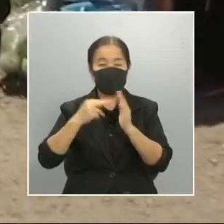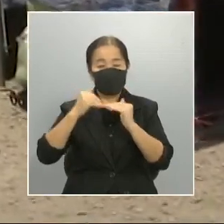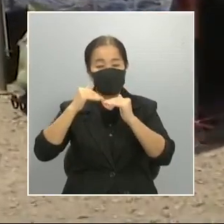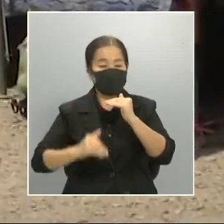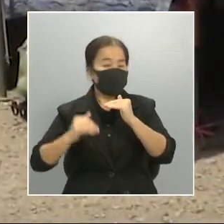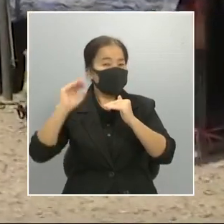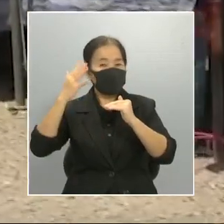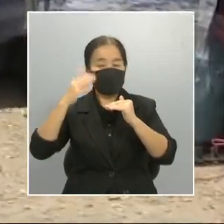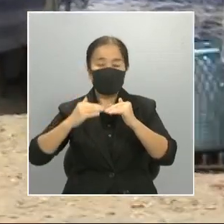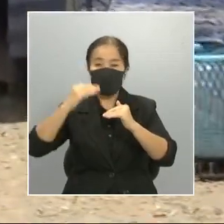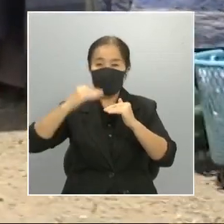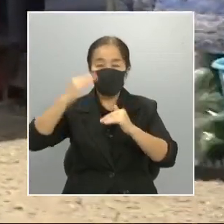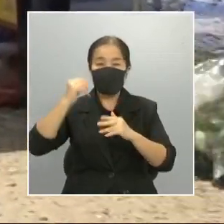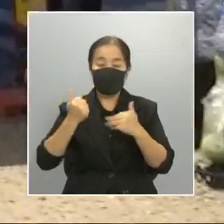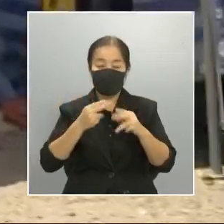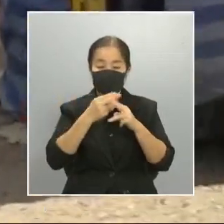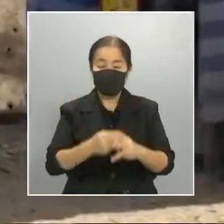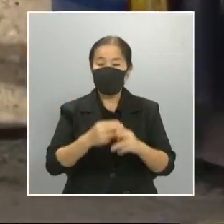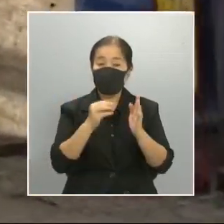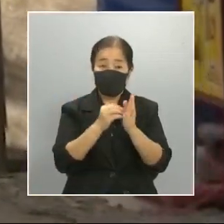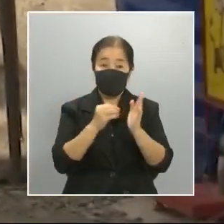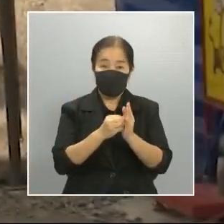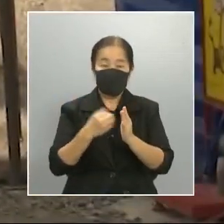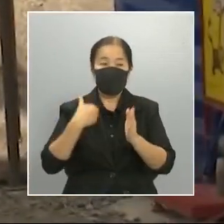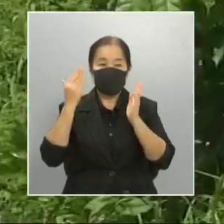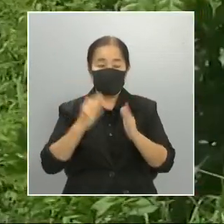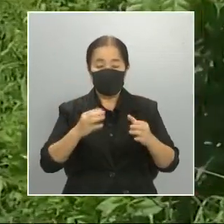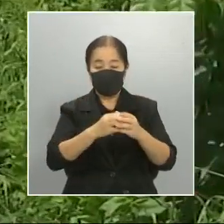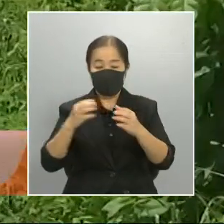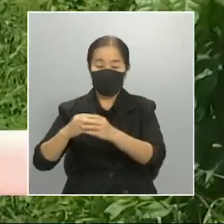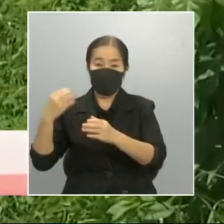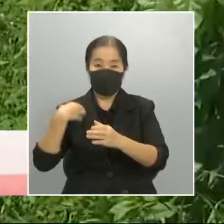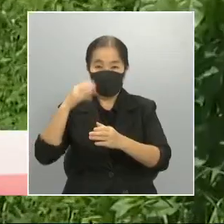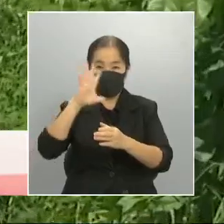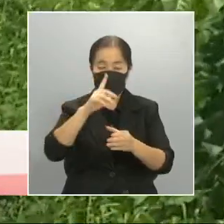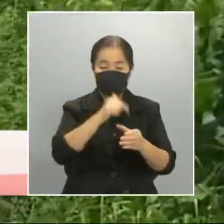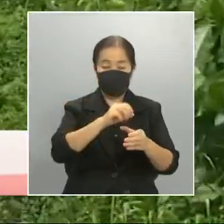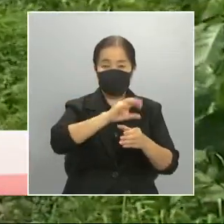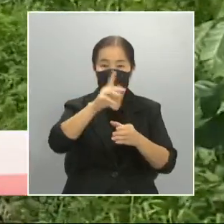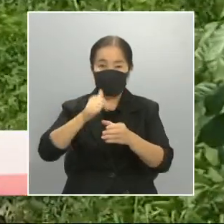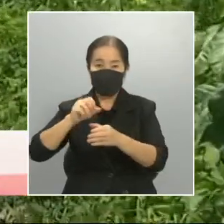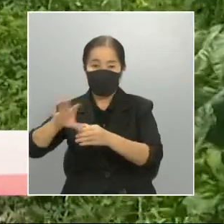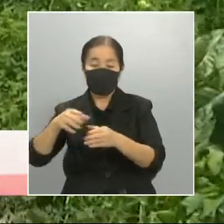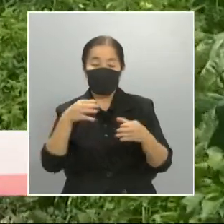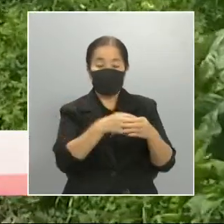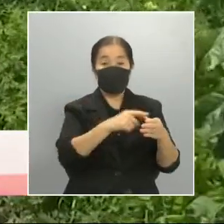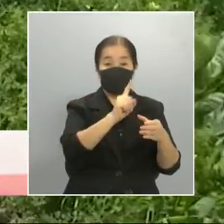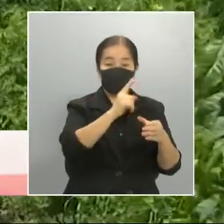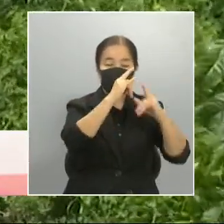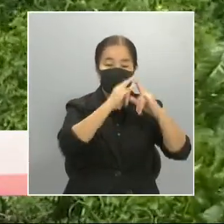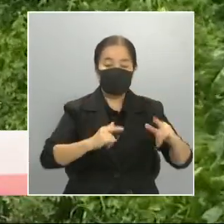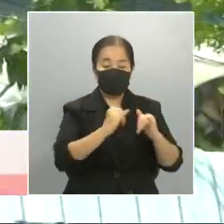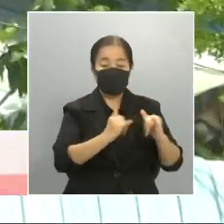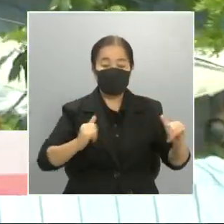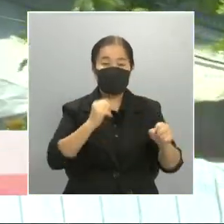โดยเฉพาะพื้นที่ที่กทมครับมีถึง 5เคาน์เตอร์ใหญ่ที่ต้องระวังหนึ่งในนั้นนะฮะคือคัตเตอร์แคมป์คนงานก่อสร้าง